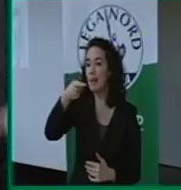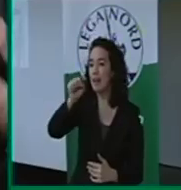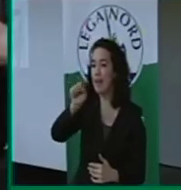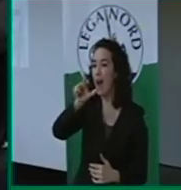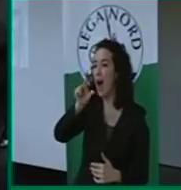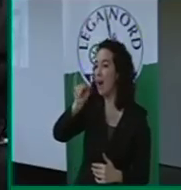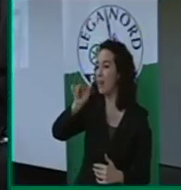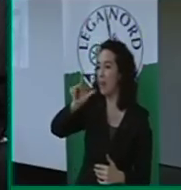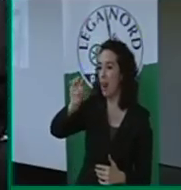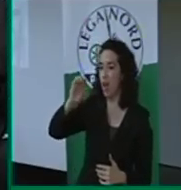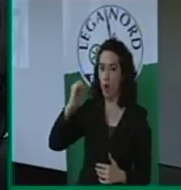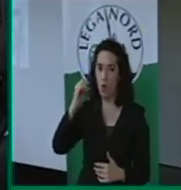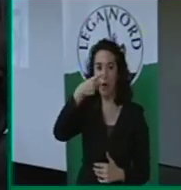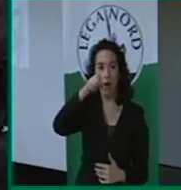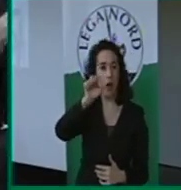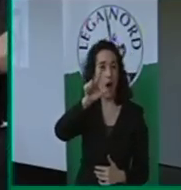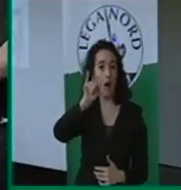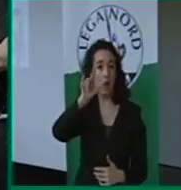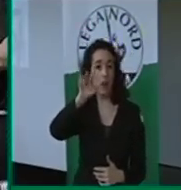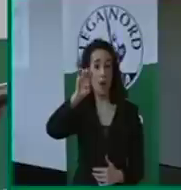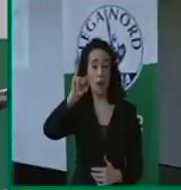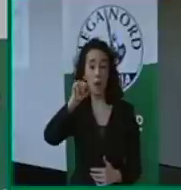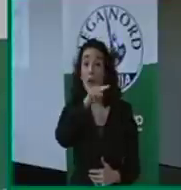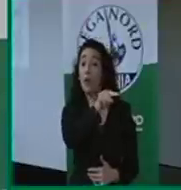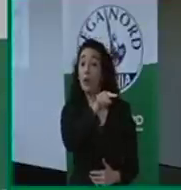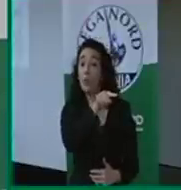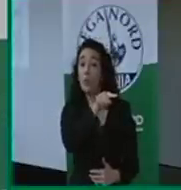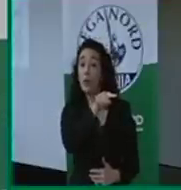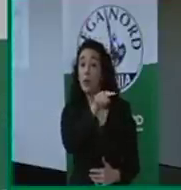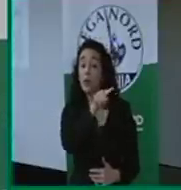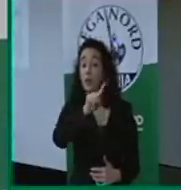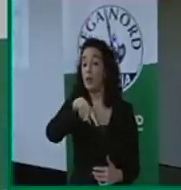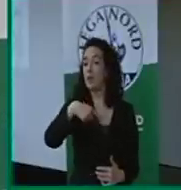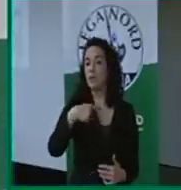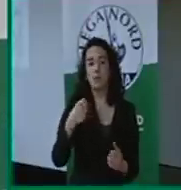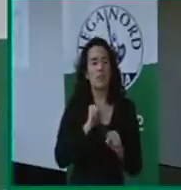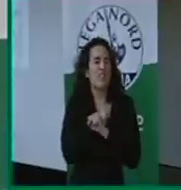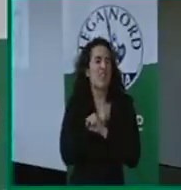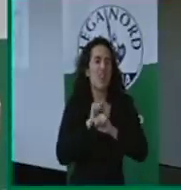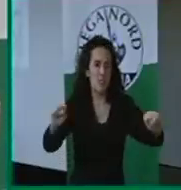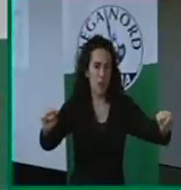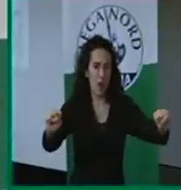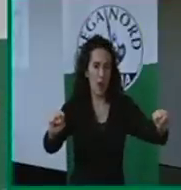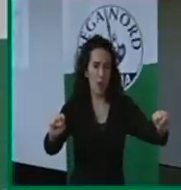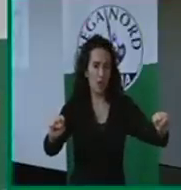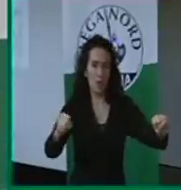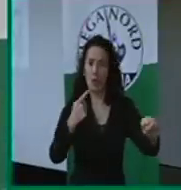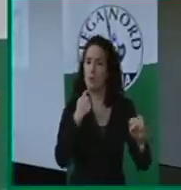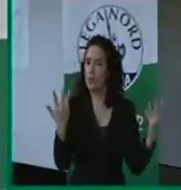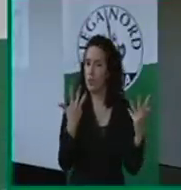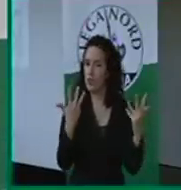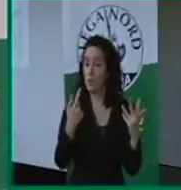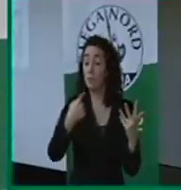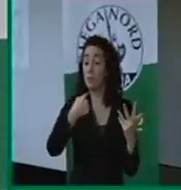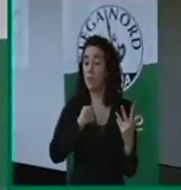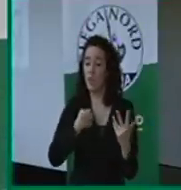22 giugno del 1633 disperato disse Io abiuro maledico